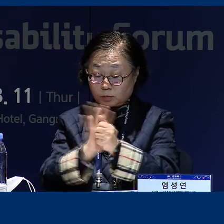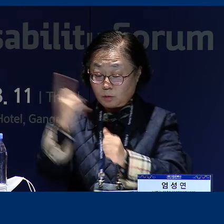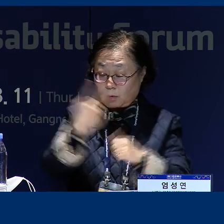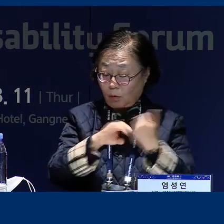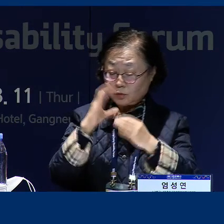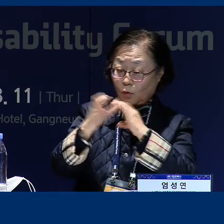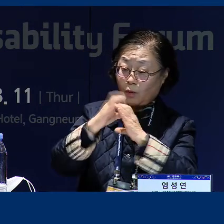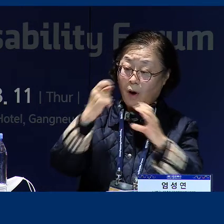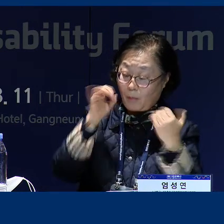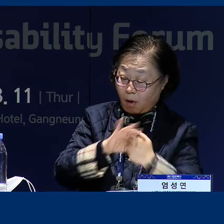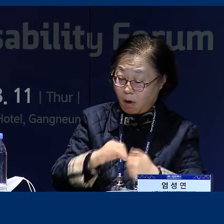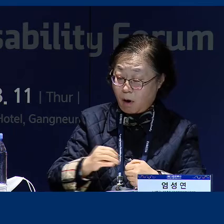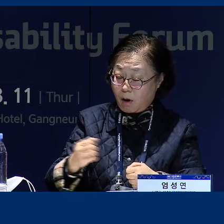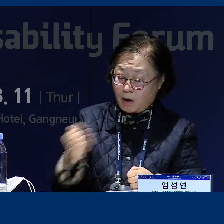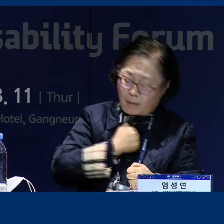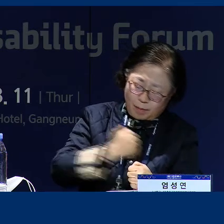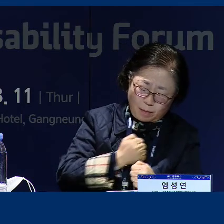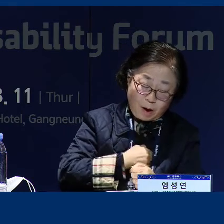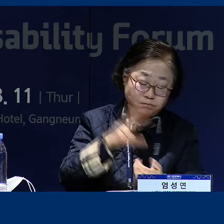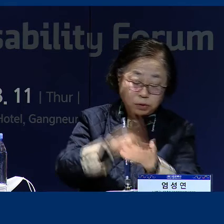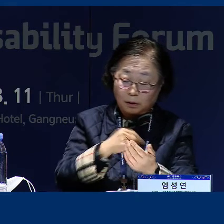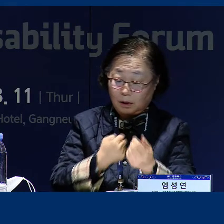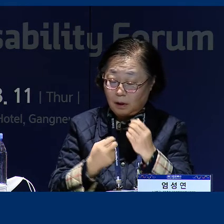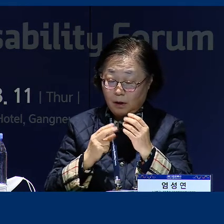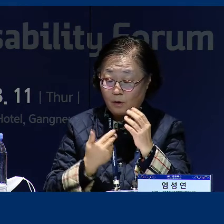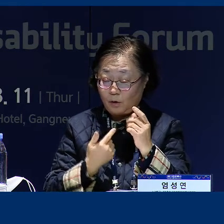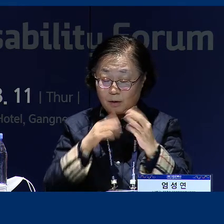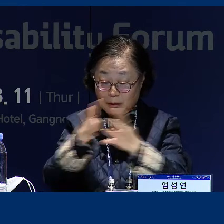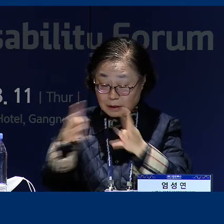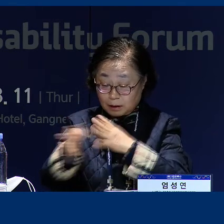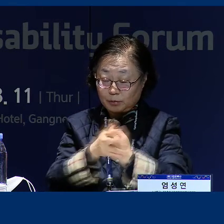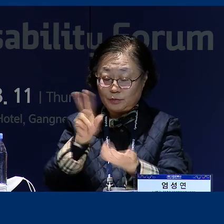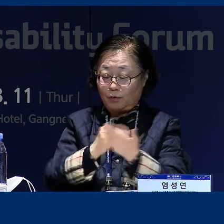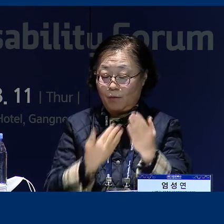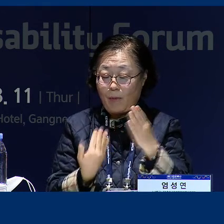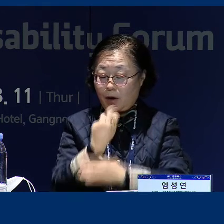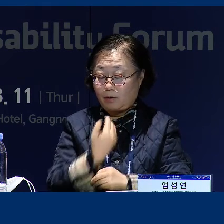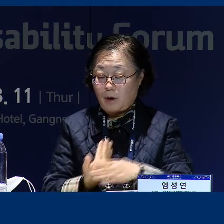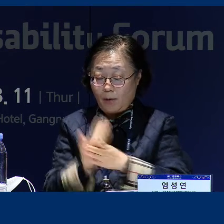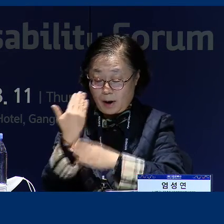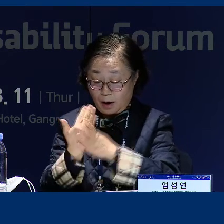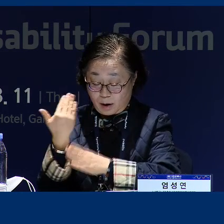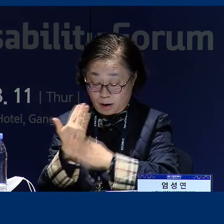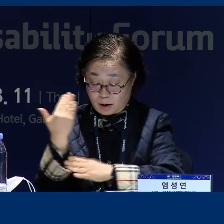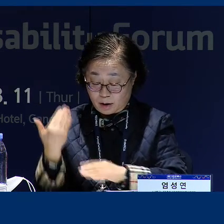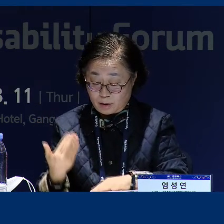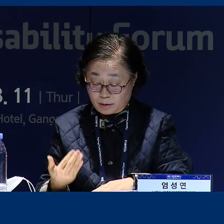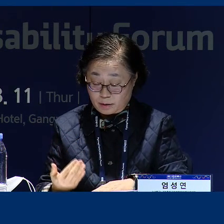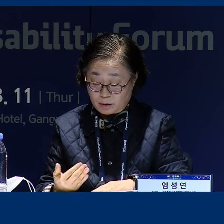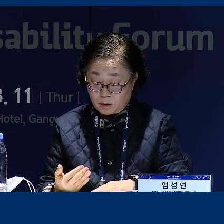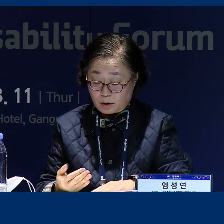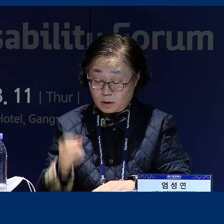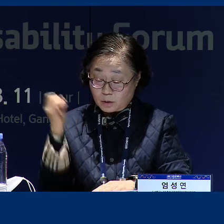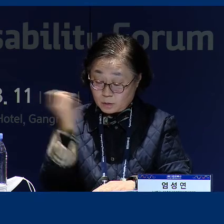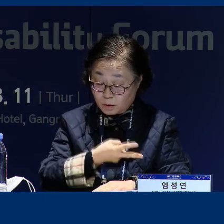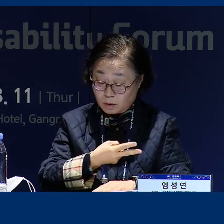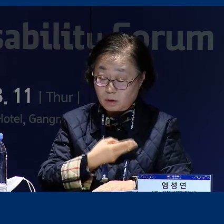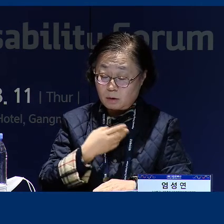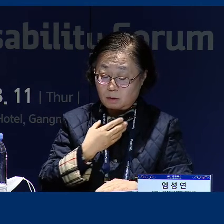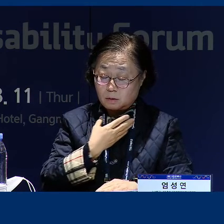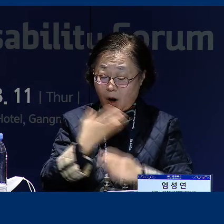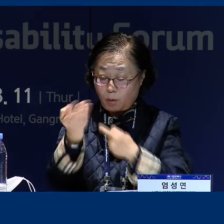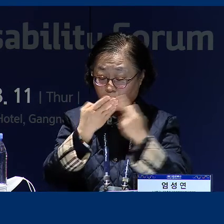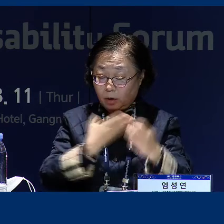위해서 생활지원 서비스는 중앙정부나 각 지자체의 노인 맞춤 돌봄 서비스나 방문 요양 서비스 등이